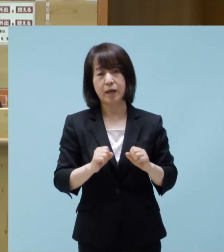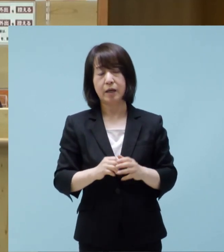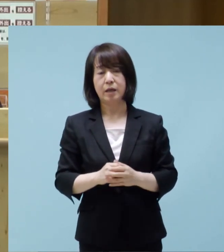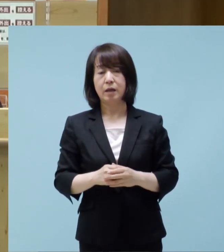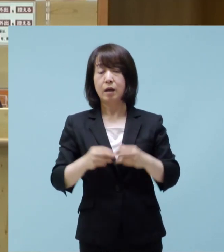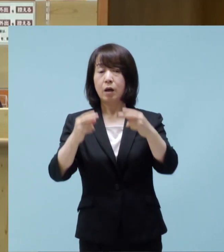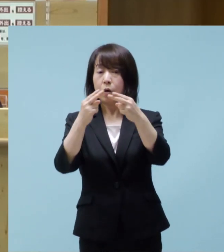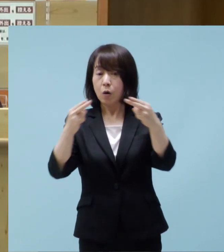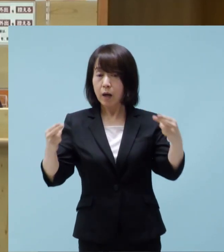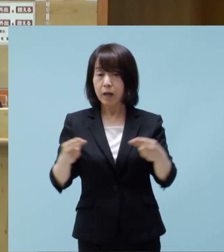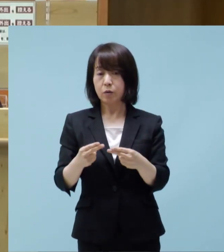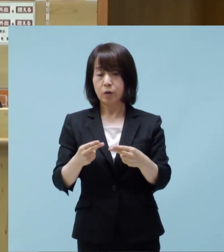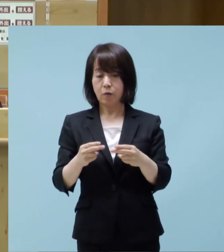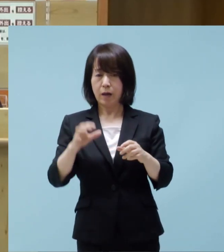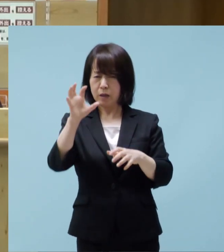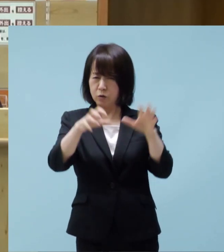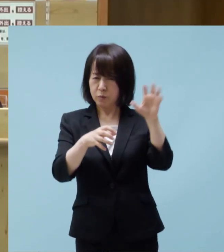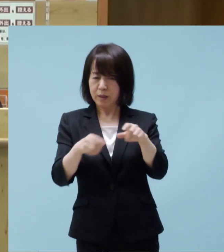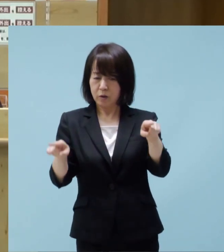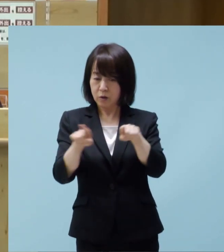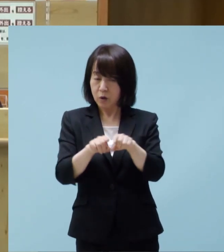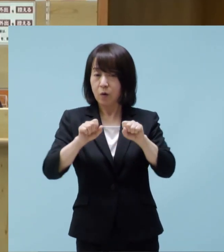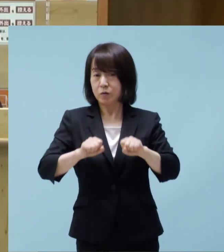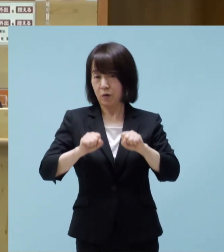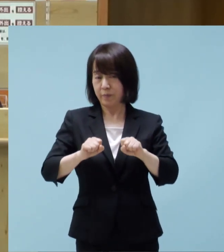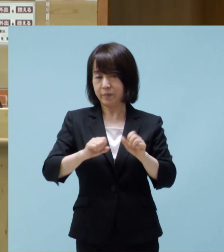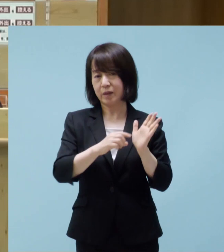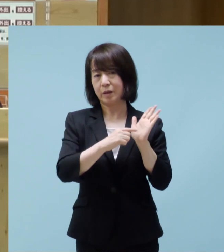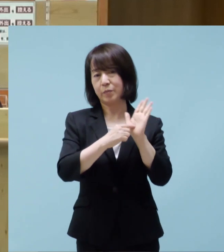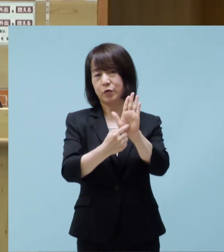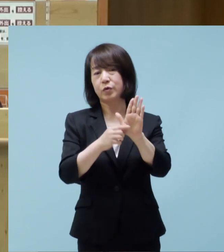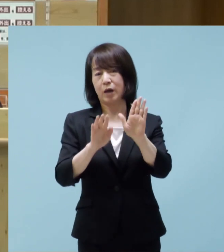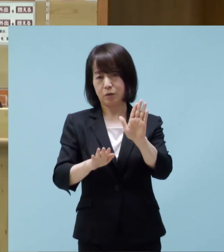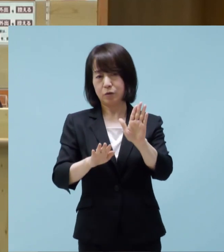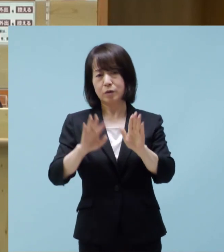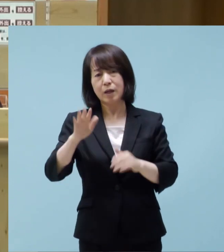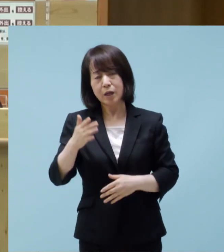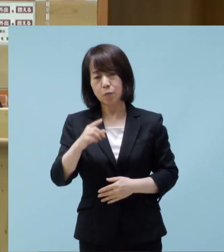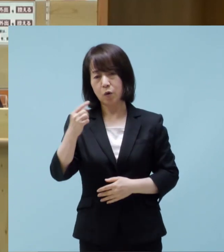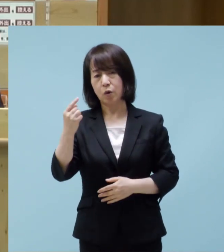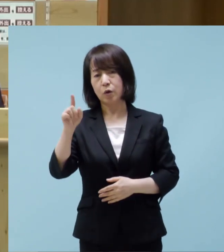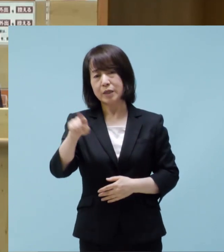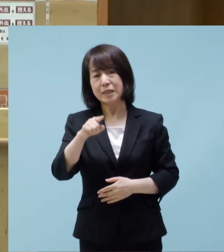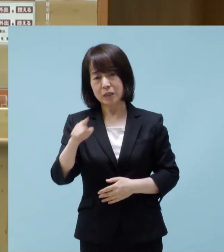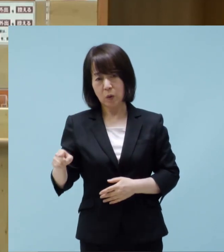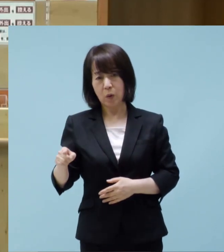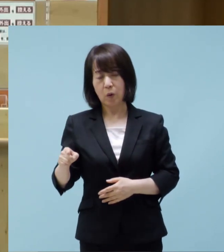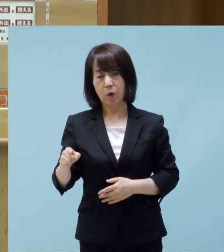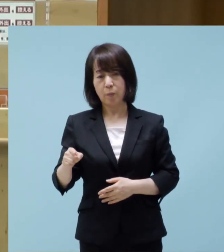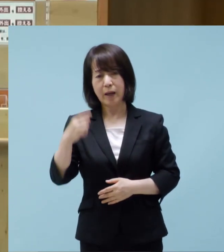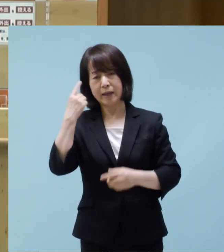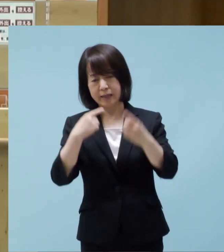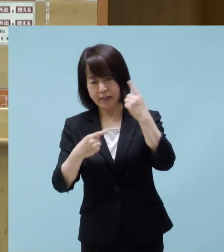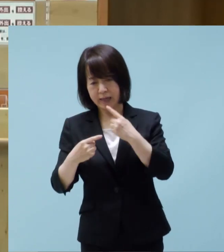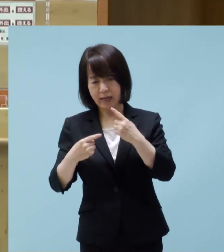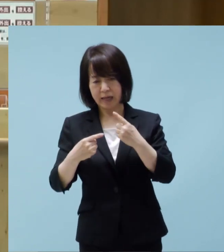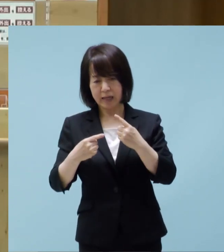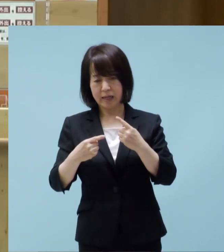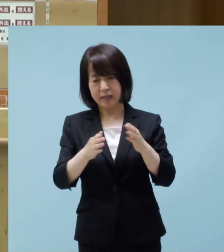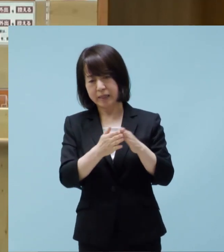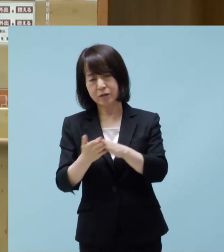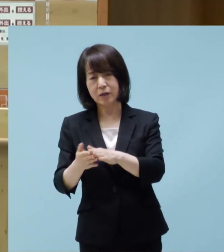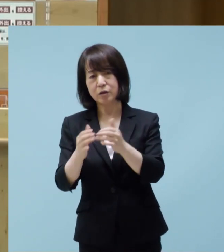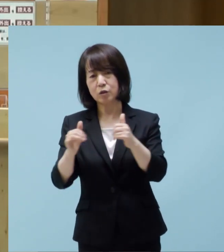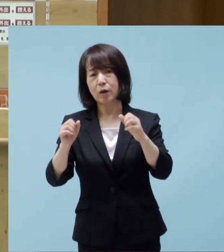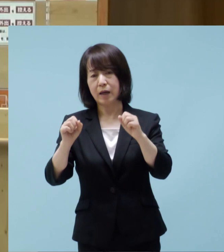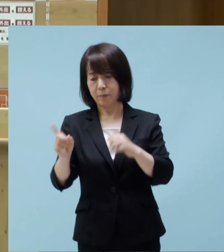げているわけですけれども、こう人身事故が相次いで時に命まで失われてしまっているということを、どうとして、どう捉えてい